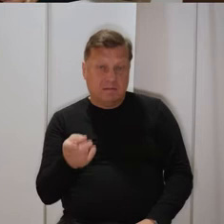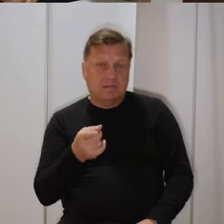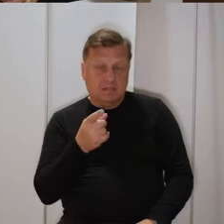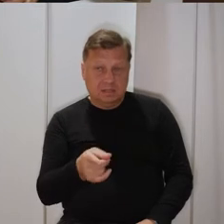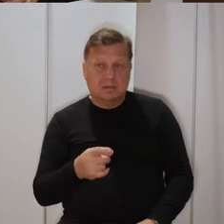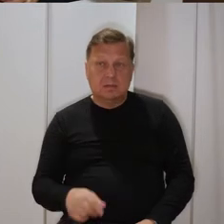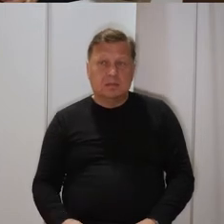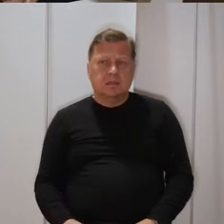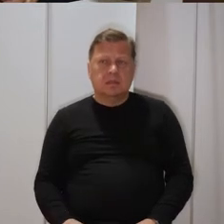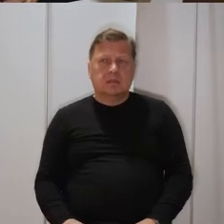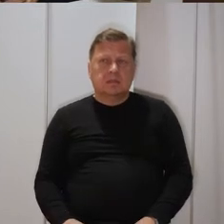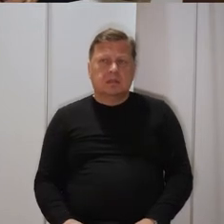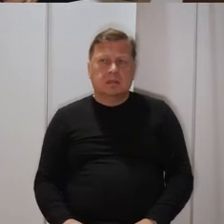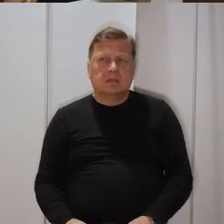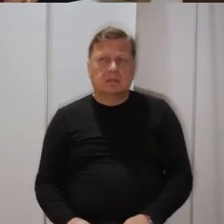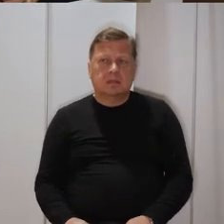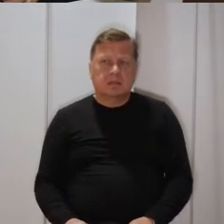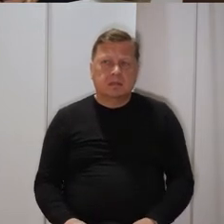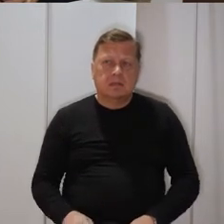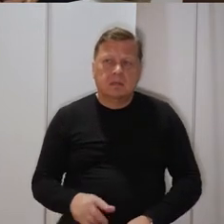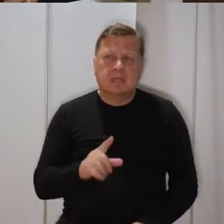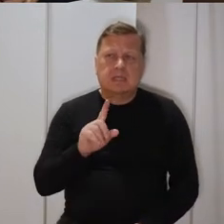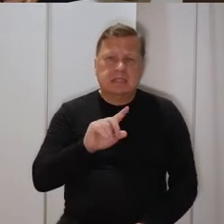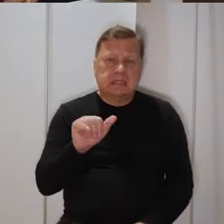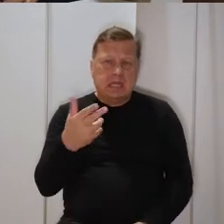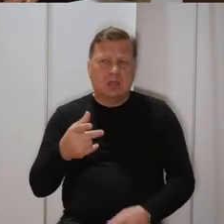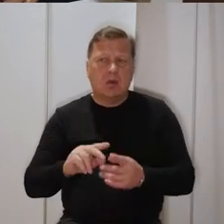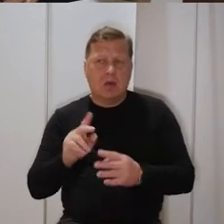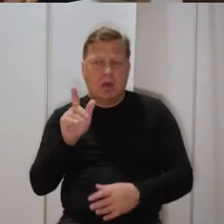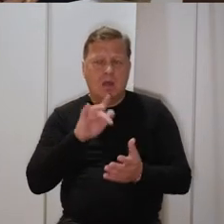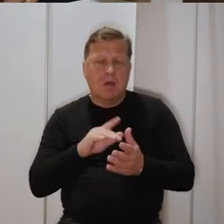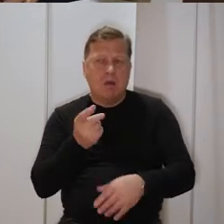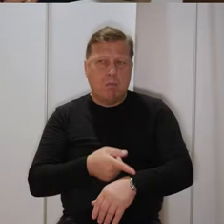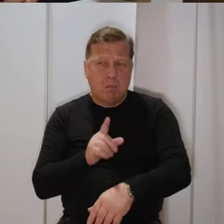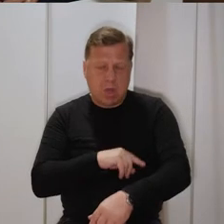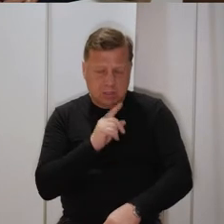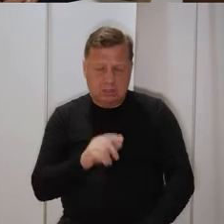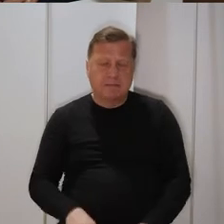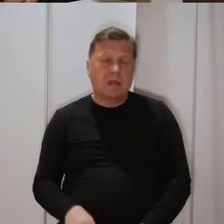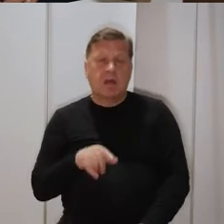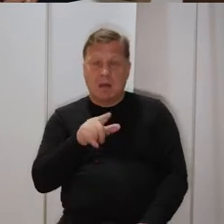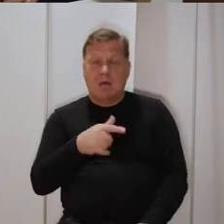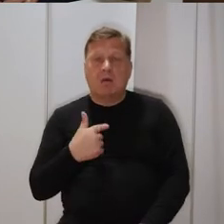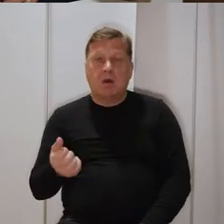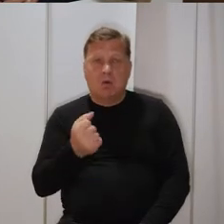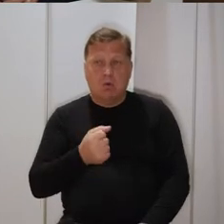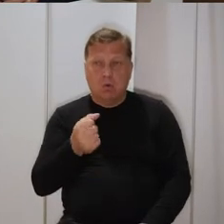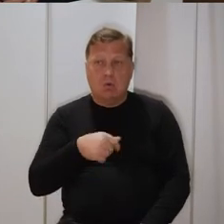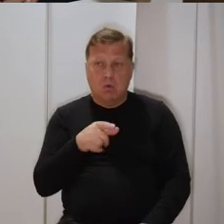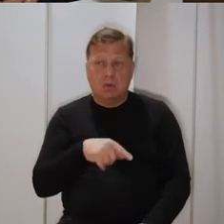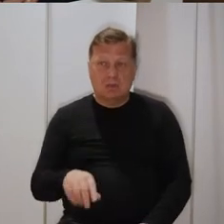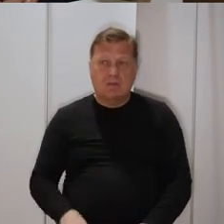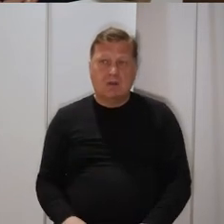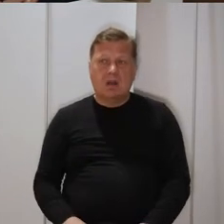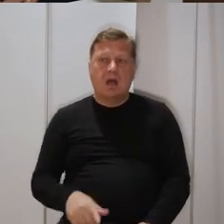zinach z Poznania, z Poznańskiego Festiwalu Sztuki Komiksowej, gdzie ktoś zaczynał może w babskim, może po prostu w darmozinie, a potem wyrasta